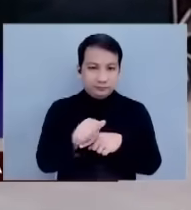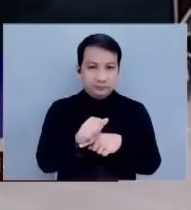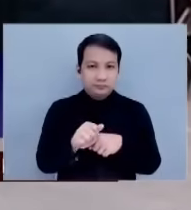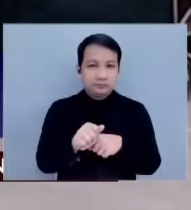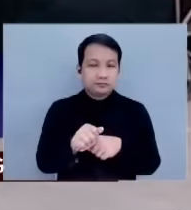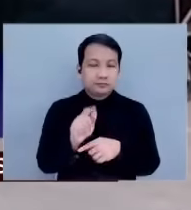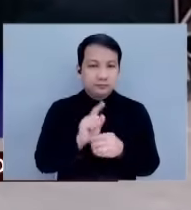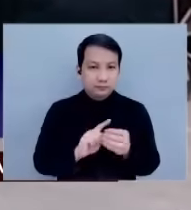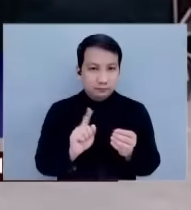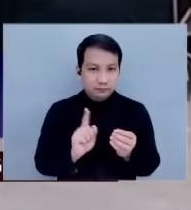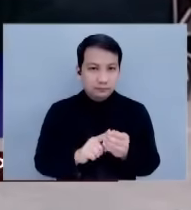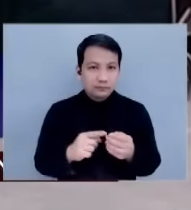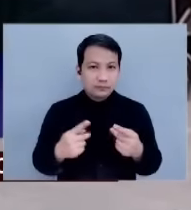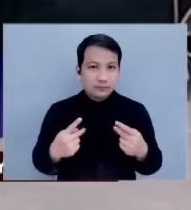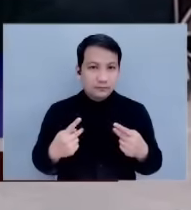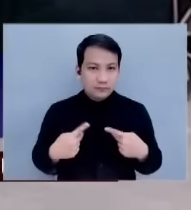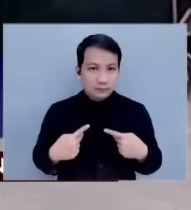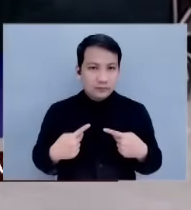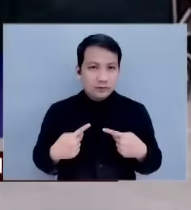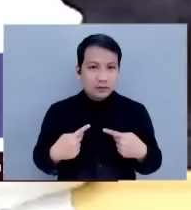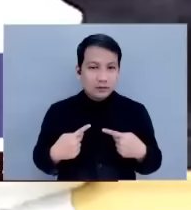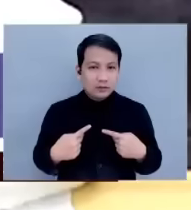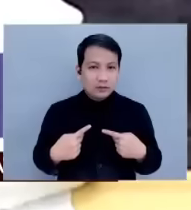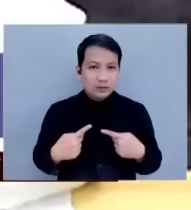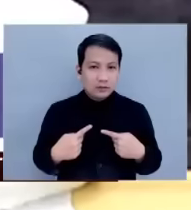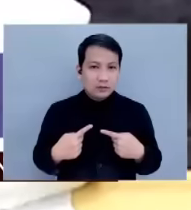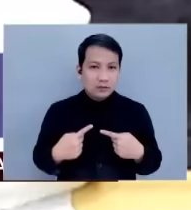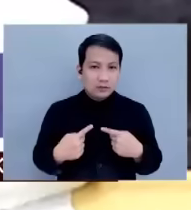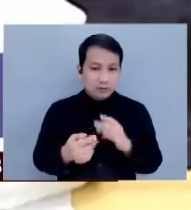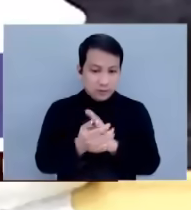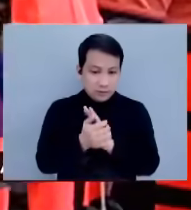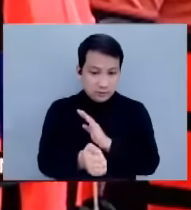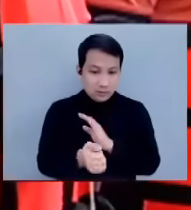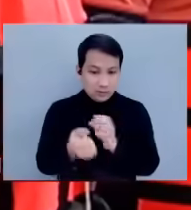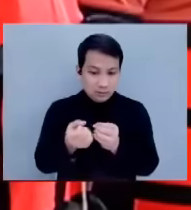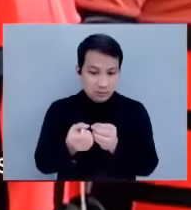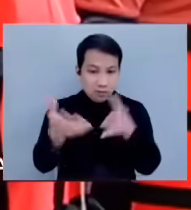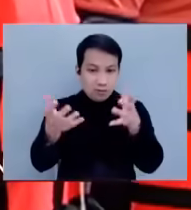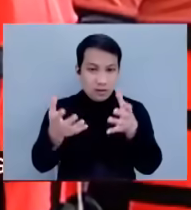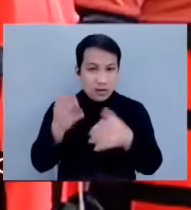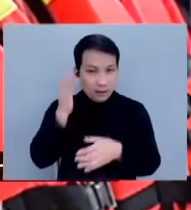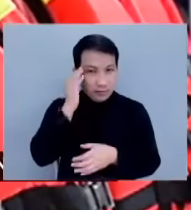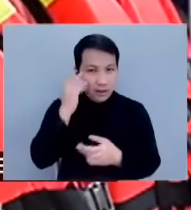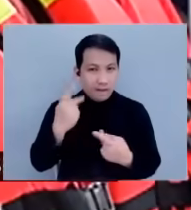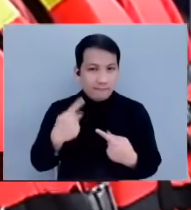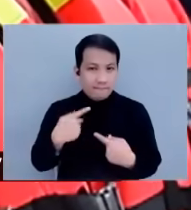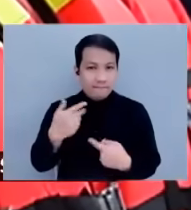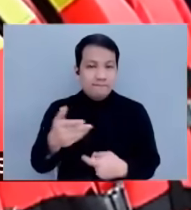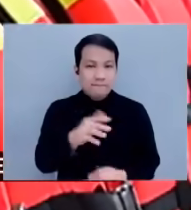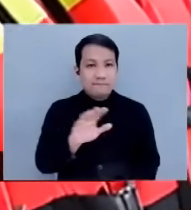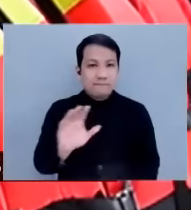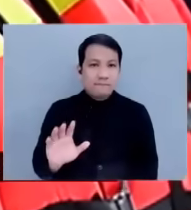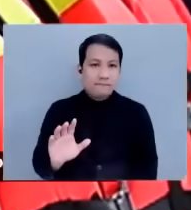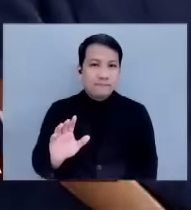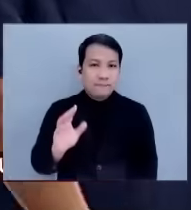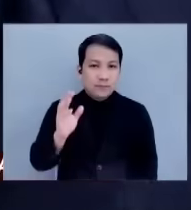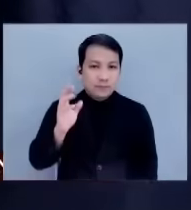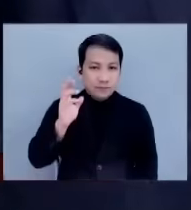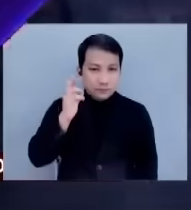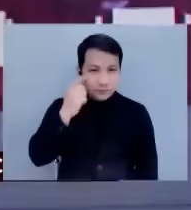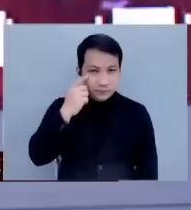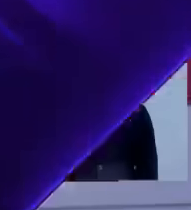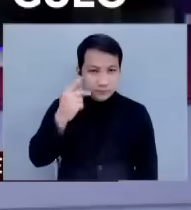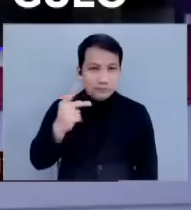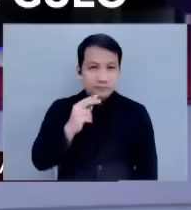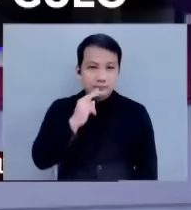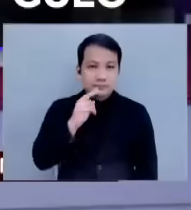meron tayong mga bomb experts, no? Nakita nyo kanina. Nagbabalita mula sa frontline, Gerard De La Peña, News 5.